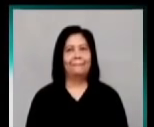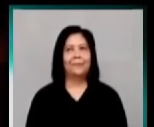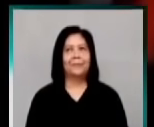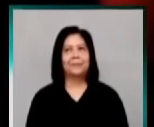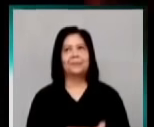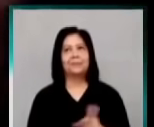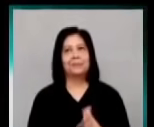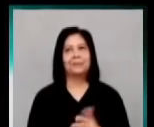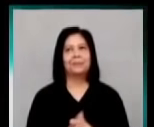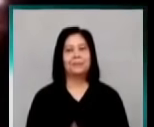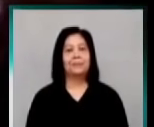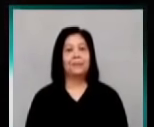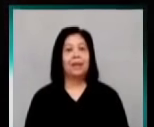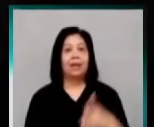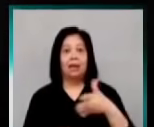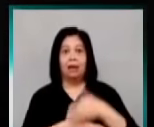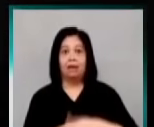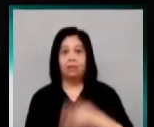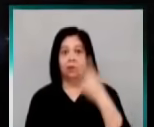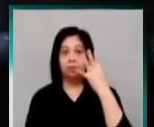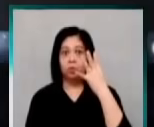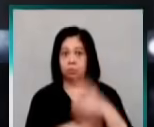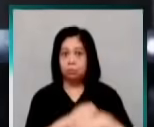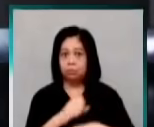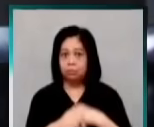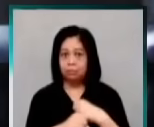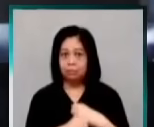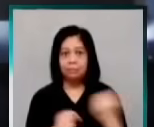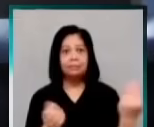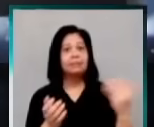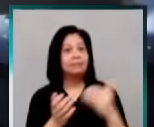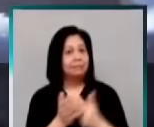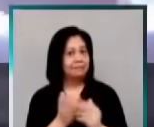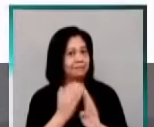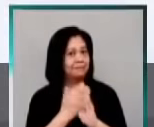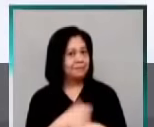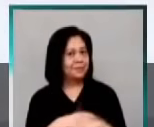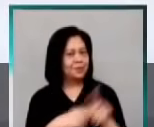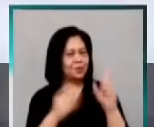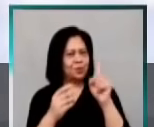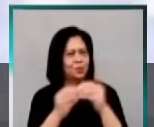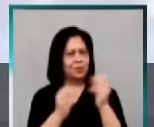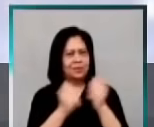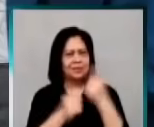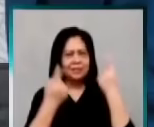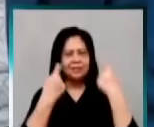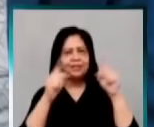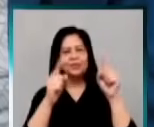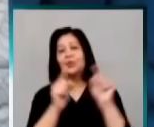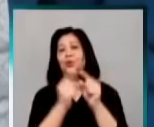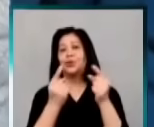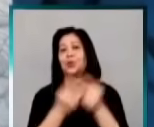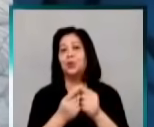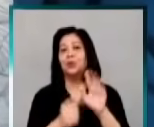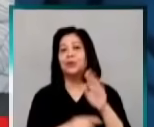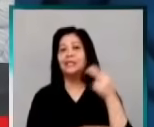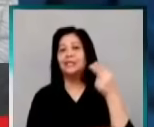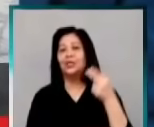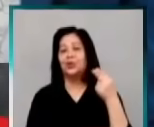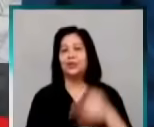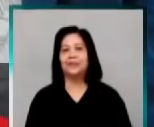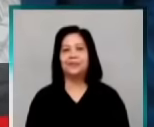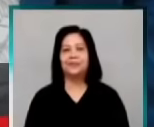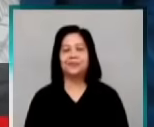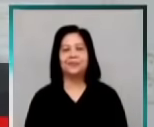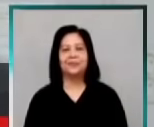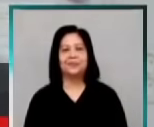At matapos ang 4 na dekada, muling nagbabalik ang one of the most successful pop groups in history. A new album